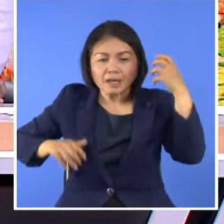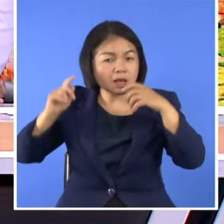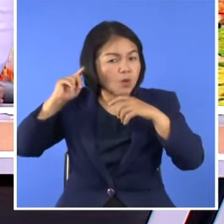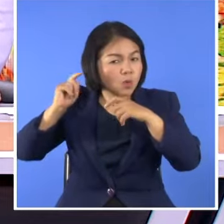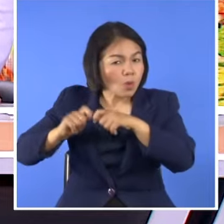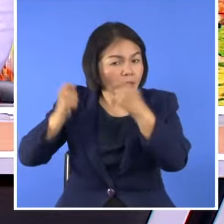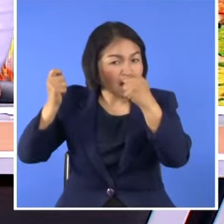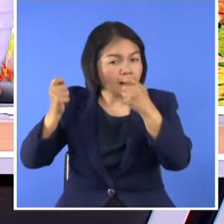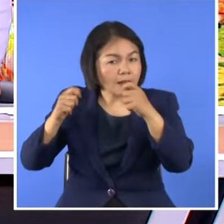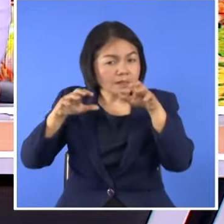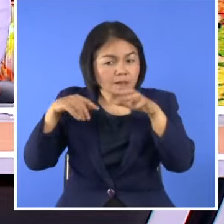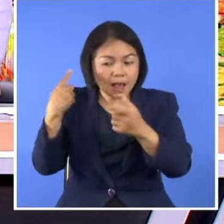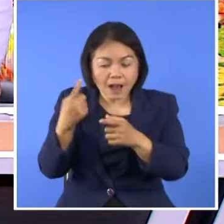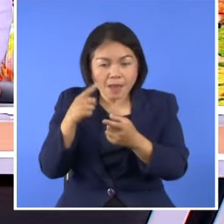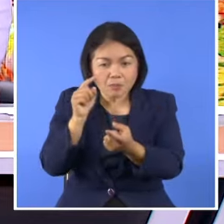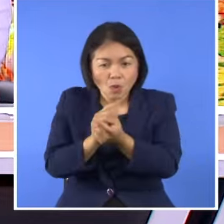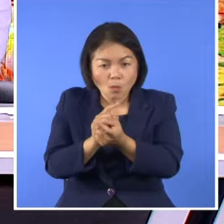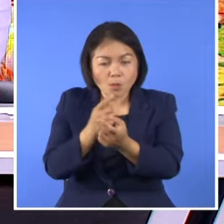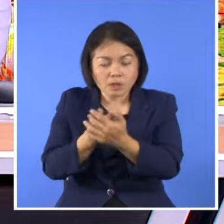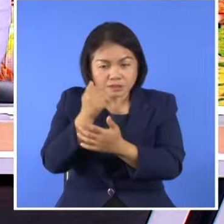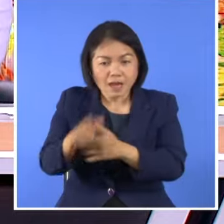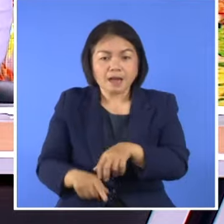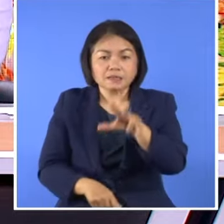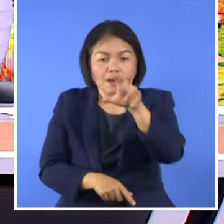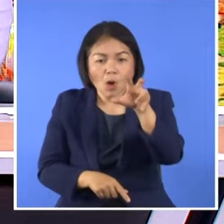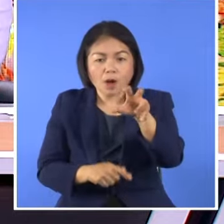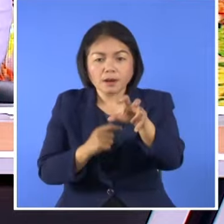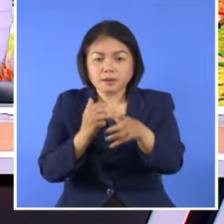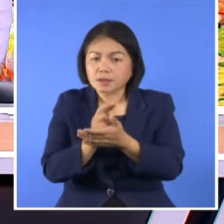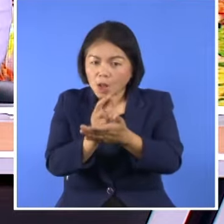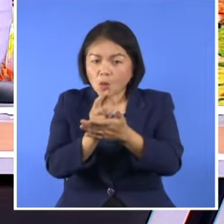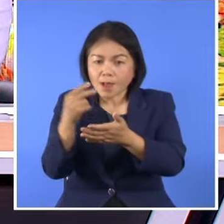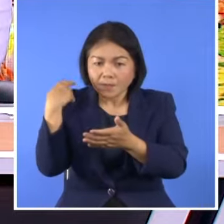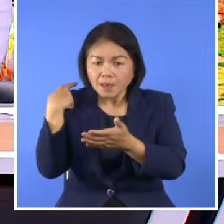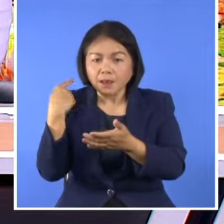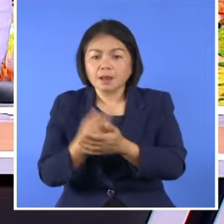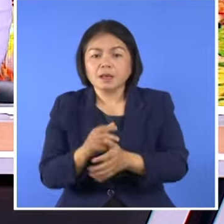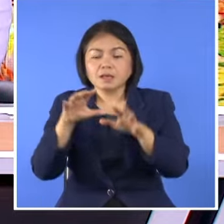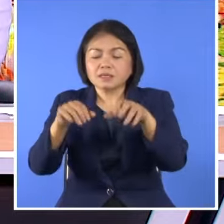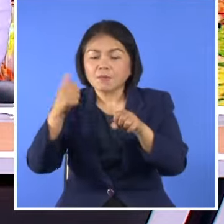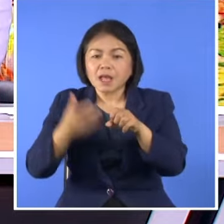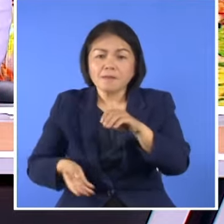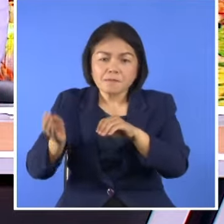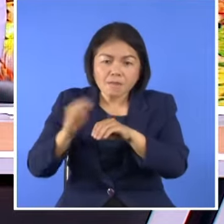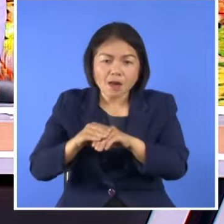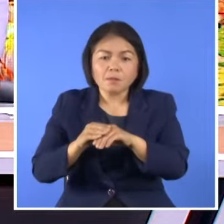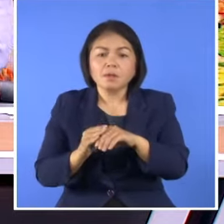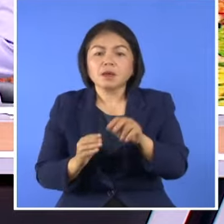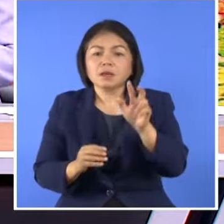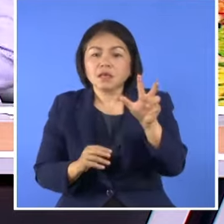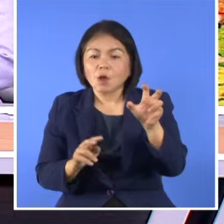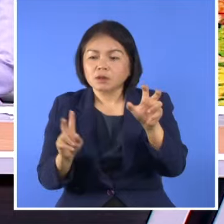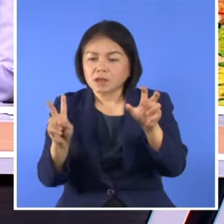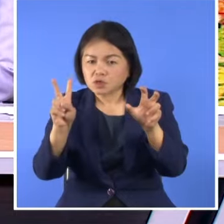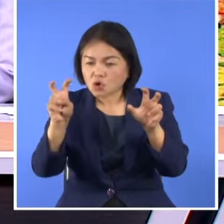300300บาท 300มันยังจับไม่ได้นะนี่นะครับก็เลยเพิ่มเป็นอีก 200เป็น 500บาท